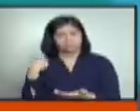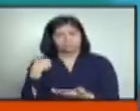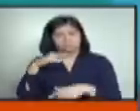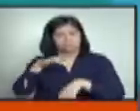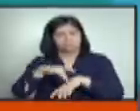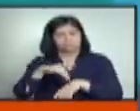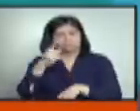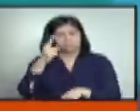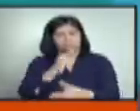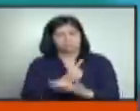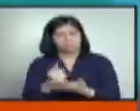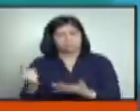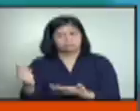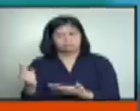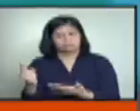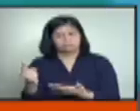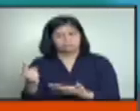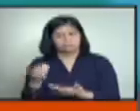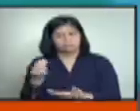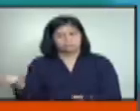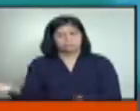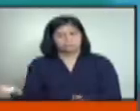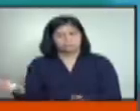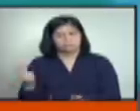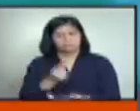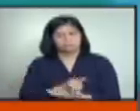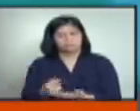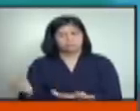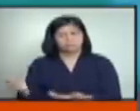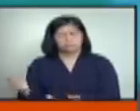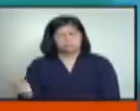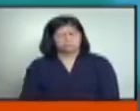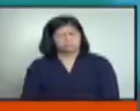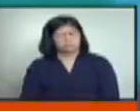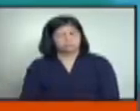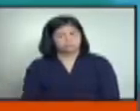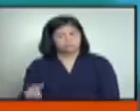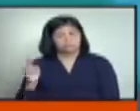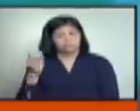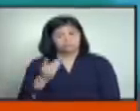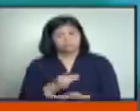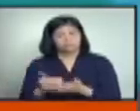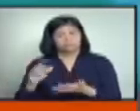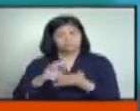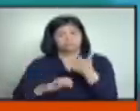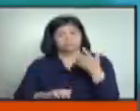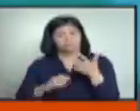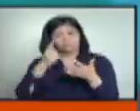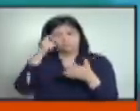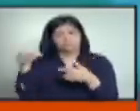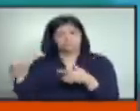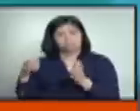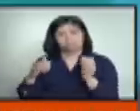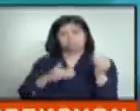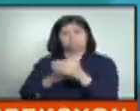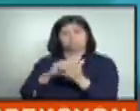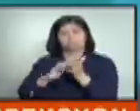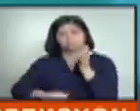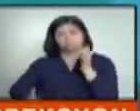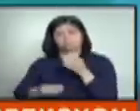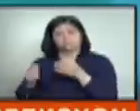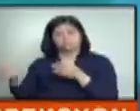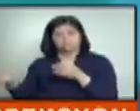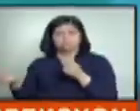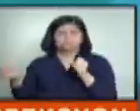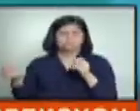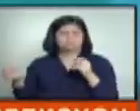ginalaw yung first na binigay ko sa kanya na first week. Yung sa week lang na yon, binawasan ko siya nung kasi nag-advance siya sa akin. So,